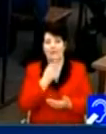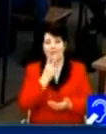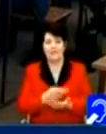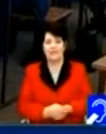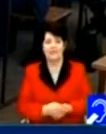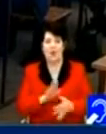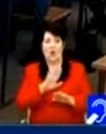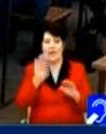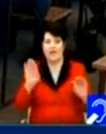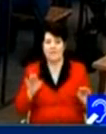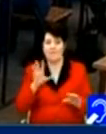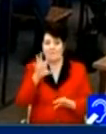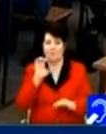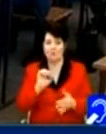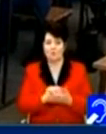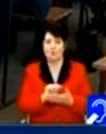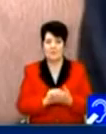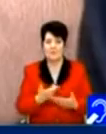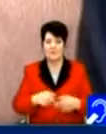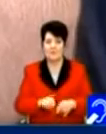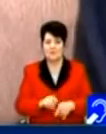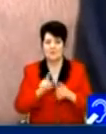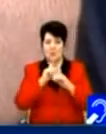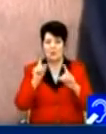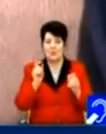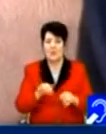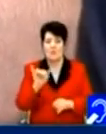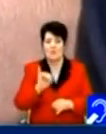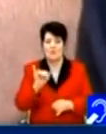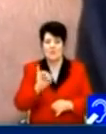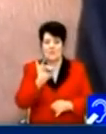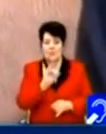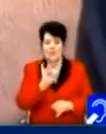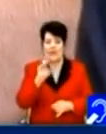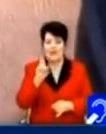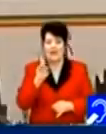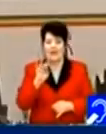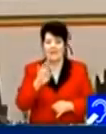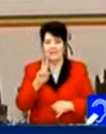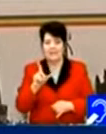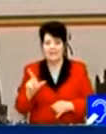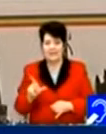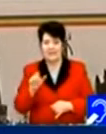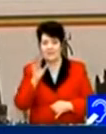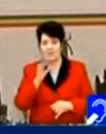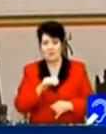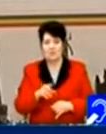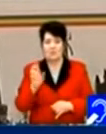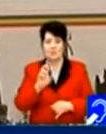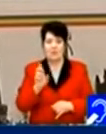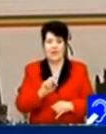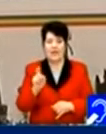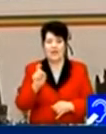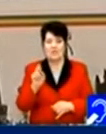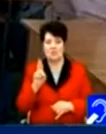O expoziție fotodocumentară asemănătoare a fost donată și Universității Ion Creangă din Chișinău, dar și Universității Bogdan Petricei